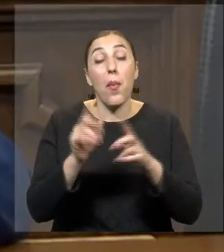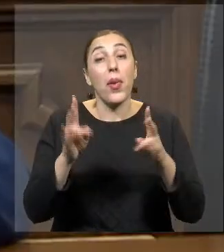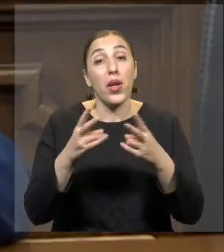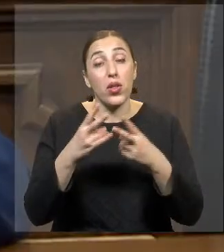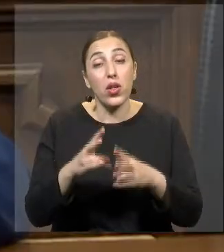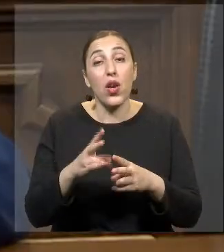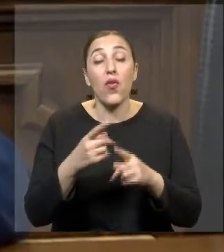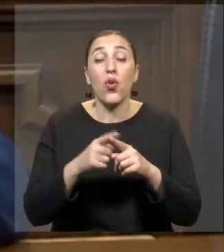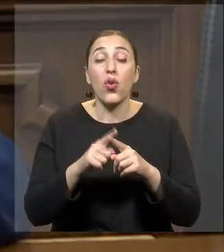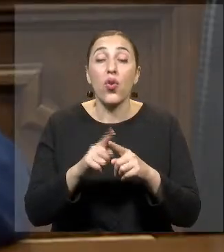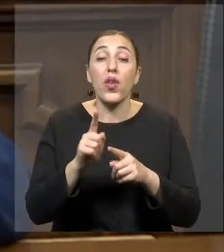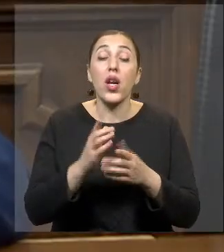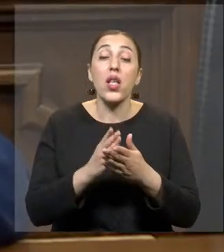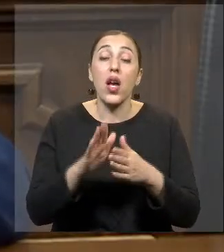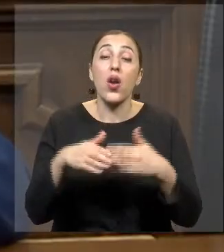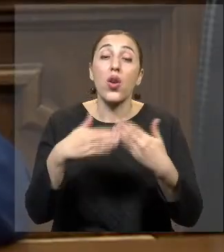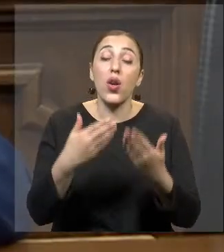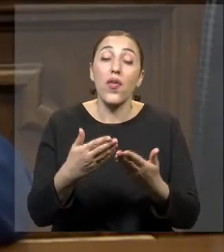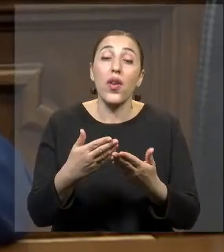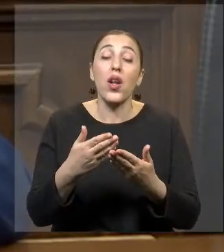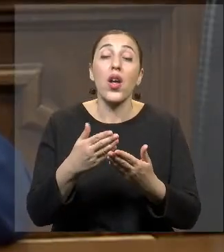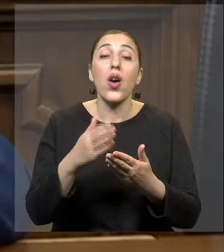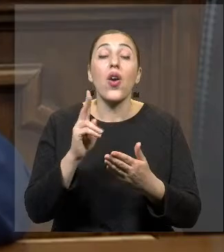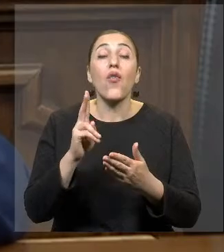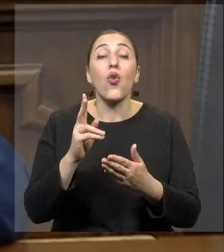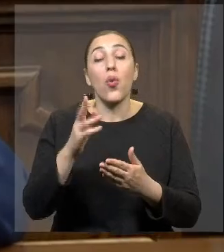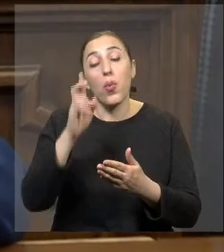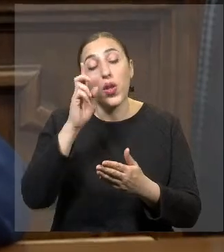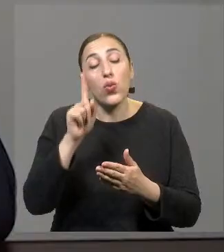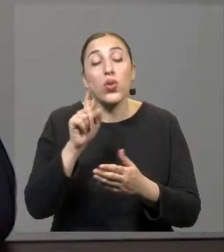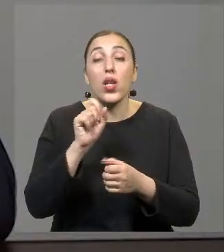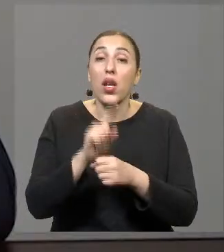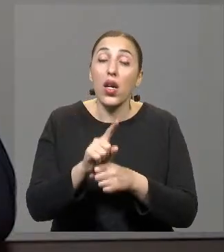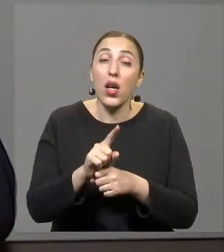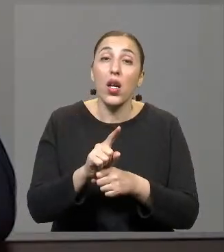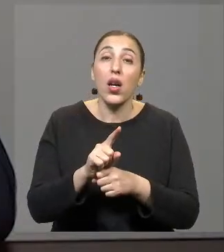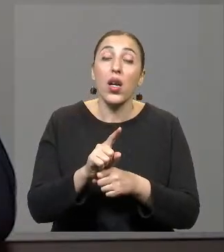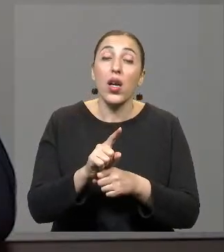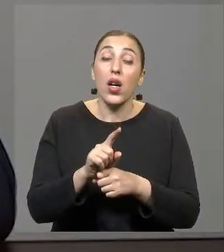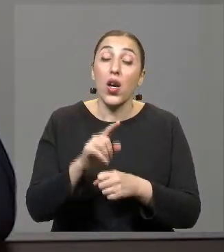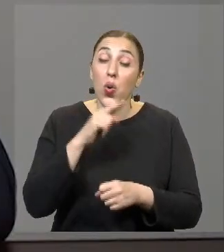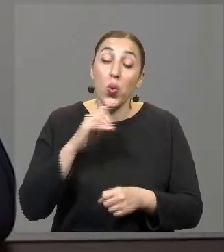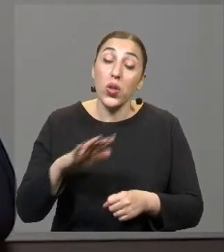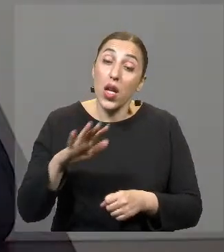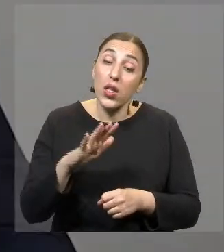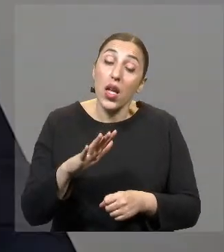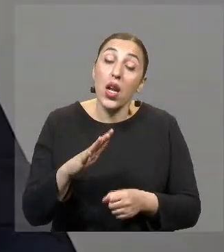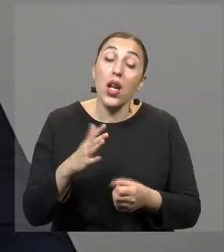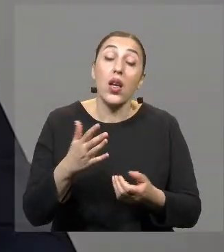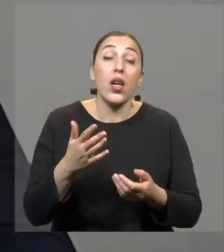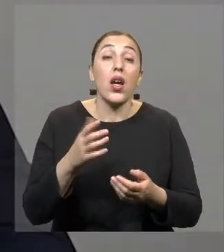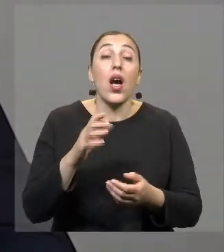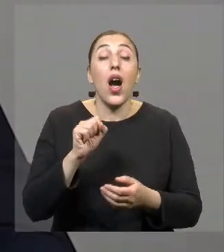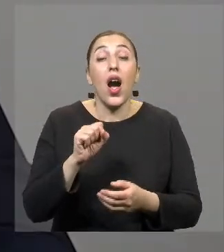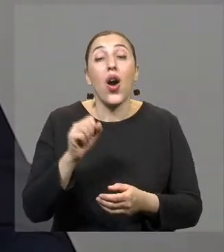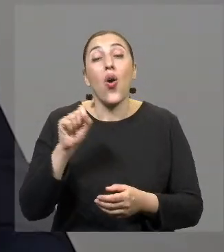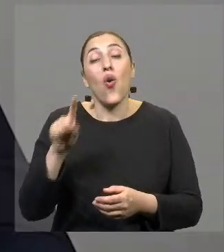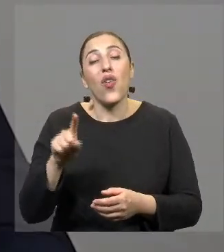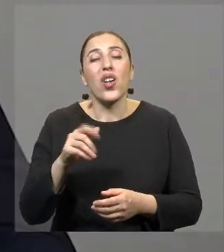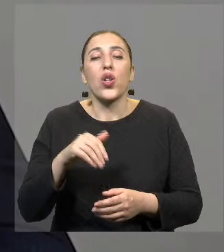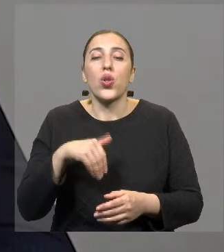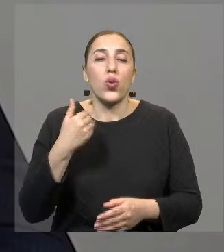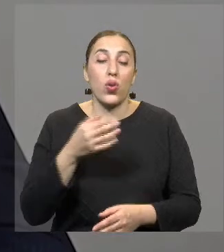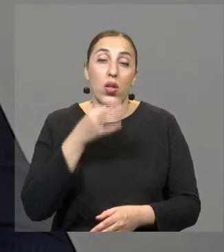ծարայություններն է առաջարկեր կոնքրետ բևերի, թե արդյոք իշխանական պատգամավորը ակնարկում էր Հուսաստանին, Հովանիսյանը չծանկացավ